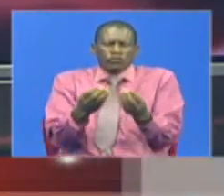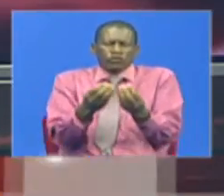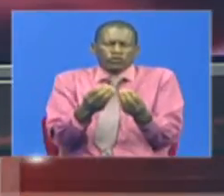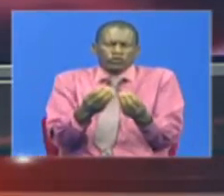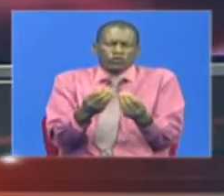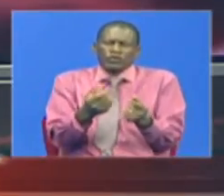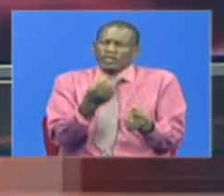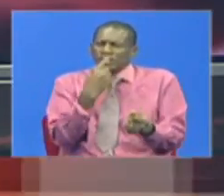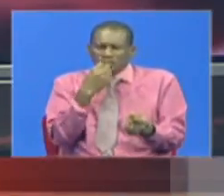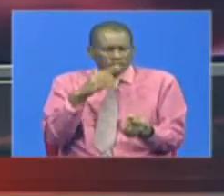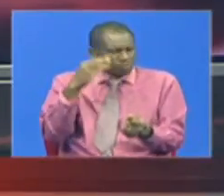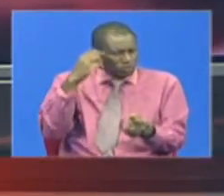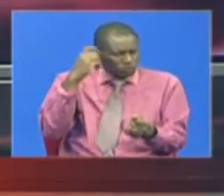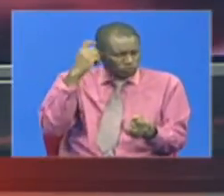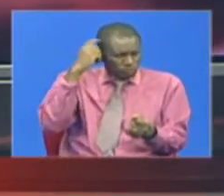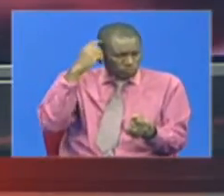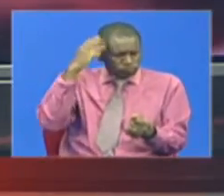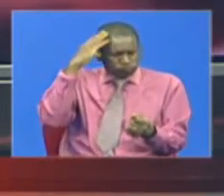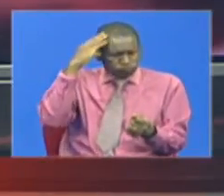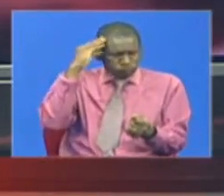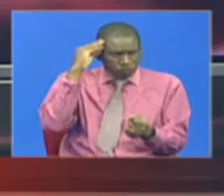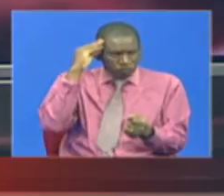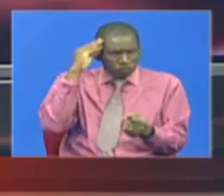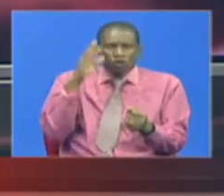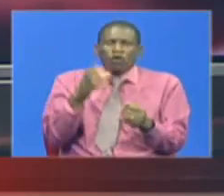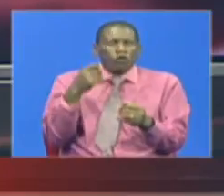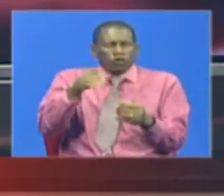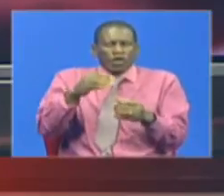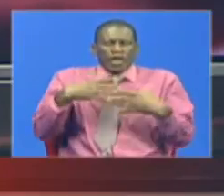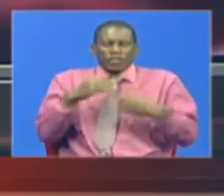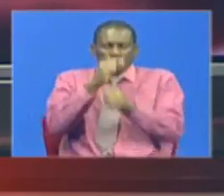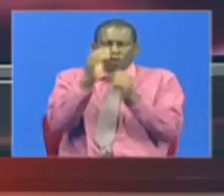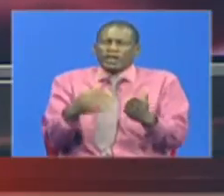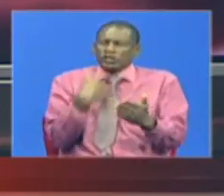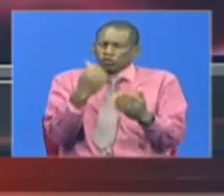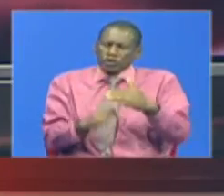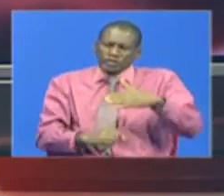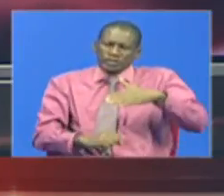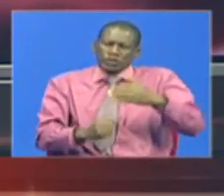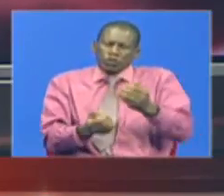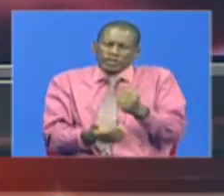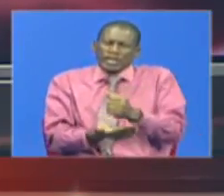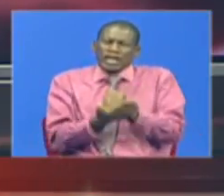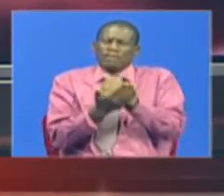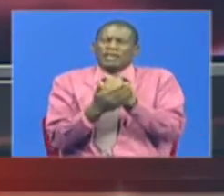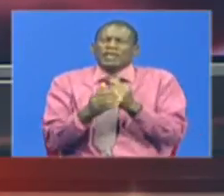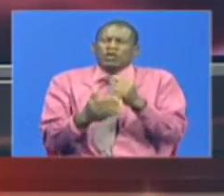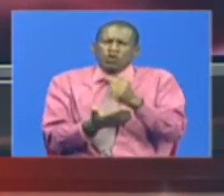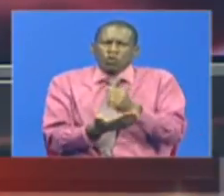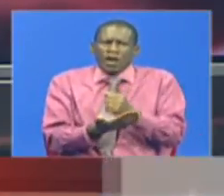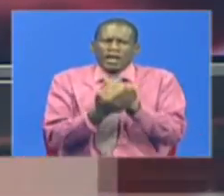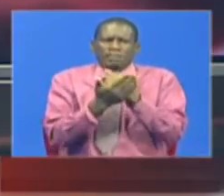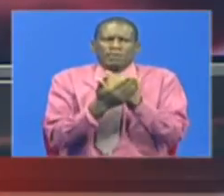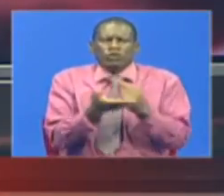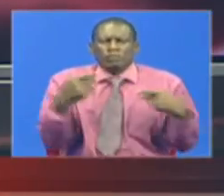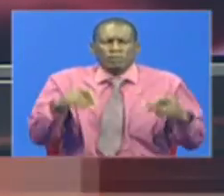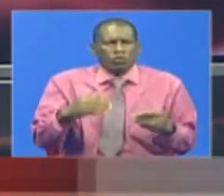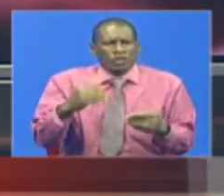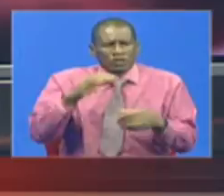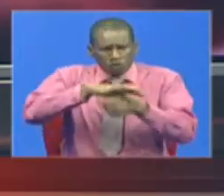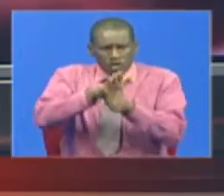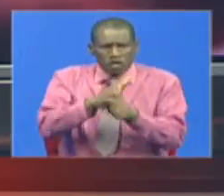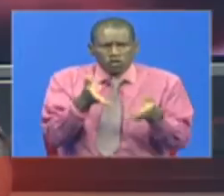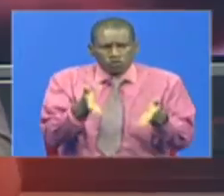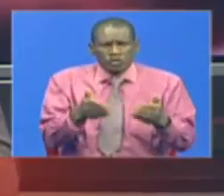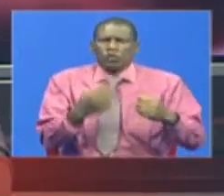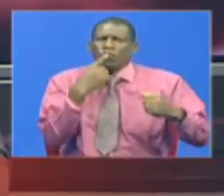wahudumu wa afya ambao wanawahudumia wagonjwa wa corona. Leo kumetangazwa Wakenya 178 zaidi ambao walipatikana na